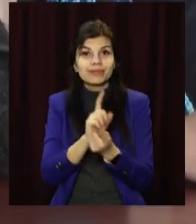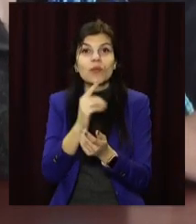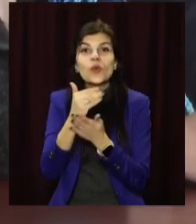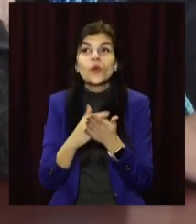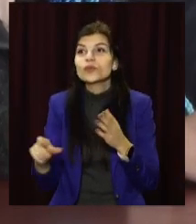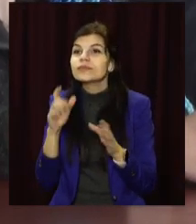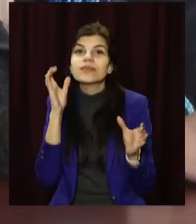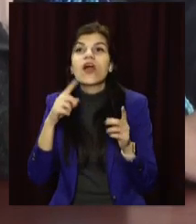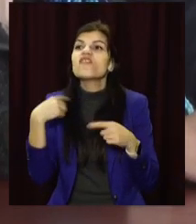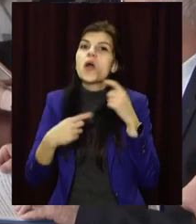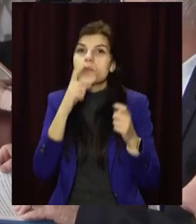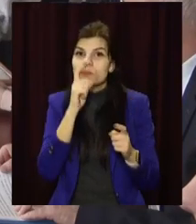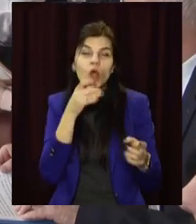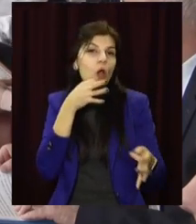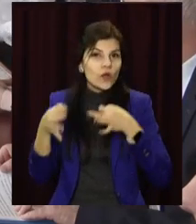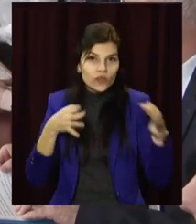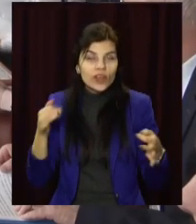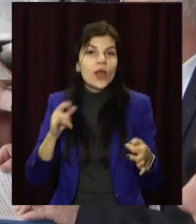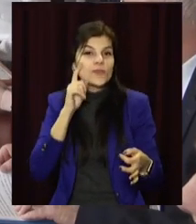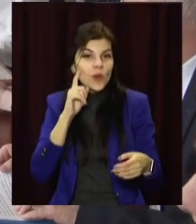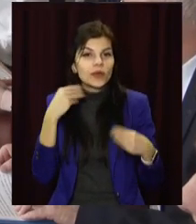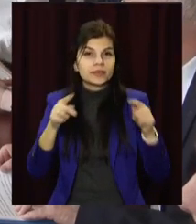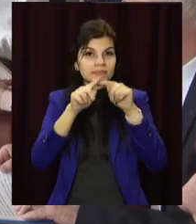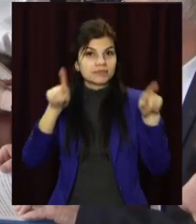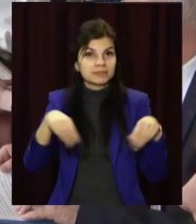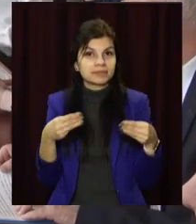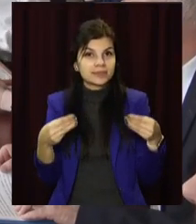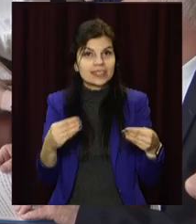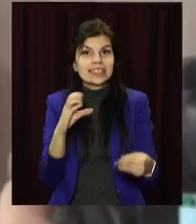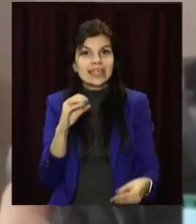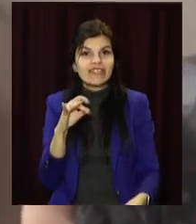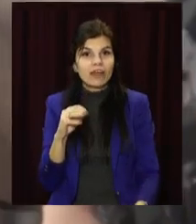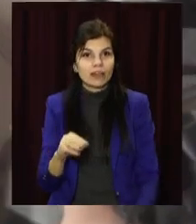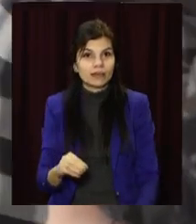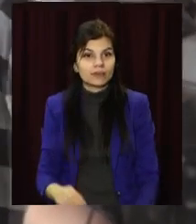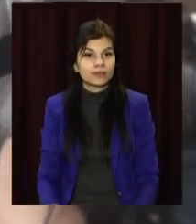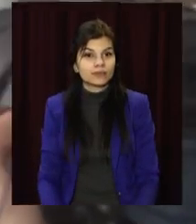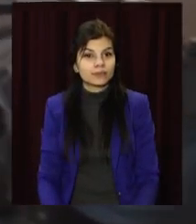програми, відповів на запитання і вручив молоді сертифікати.